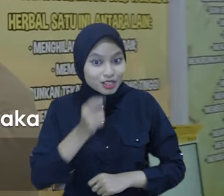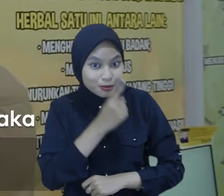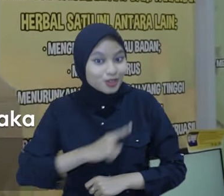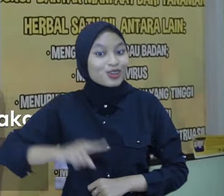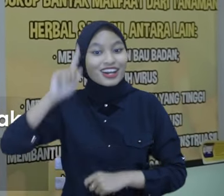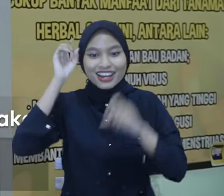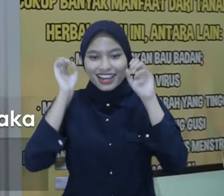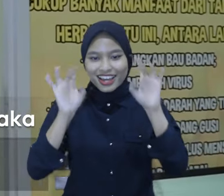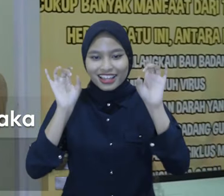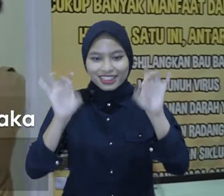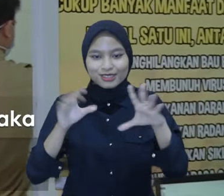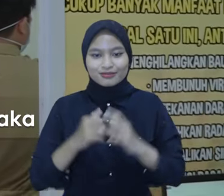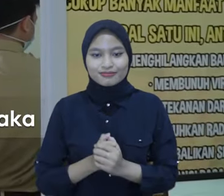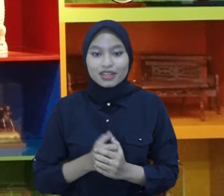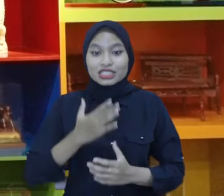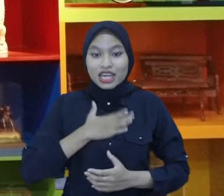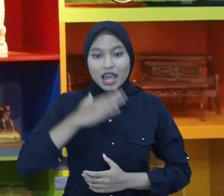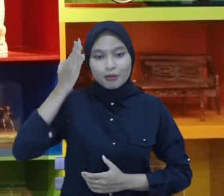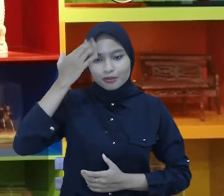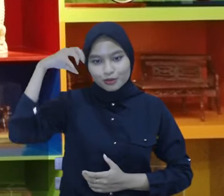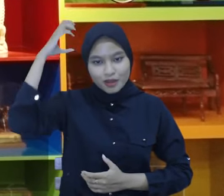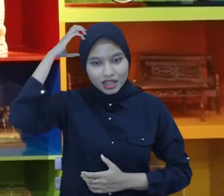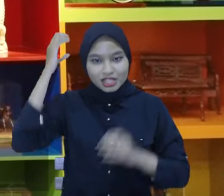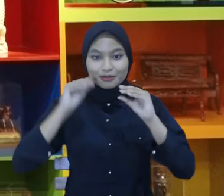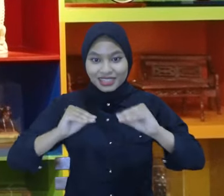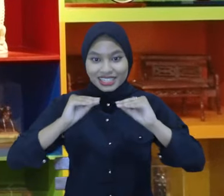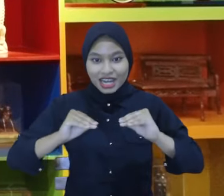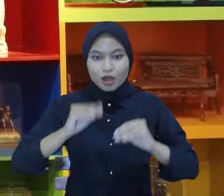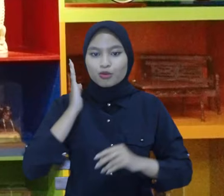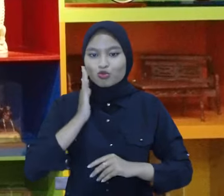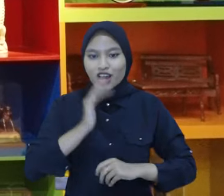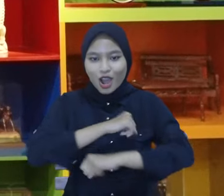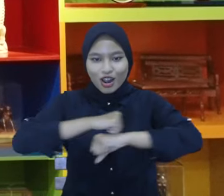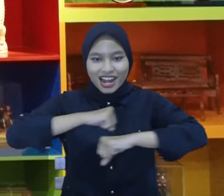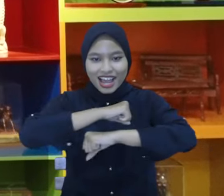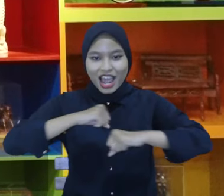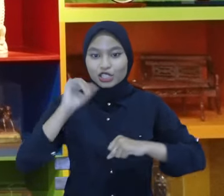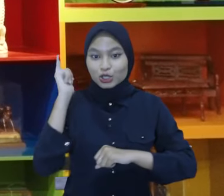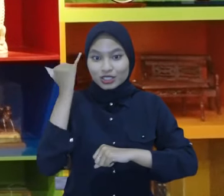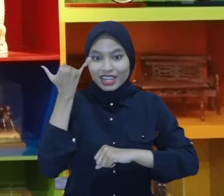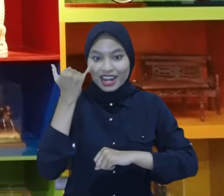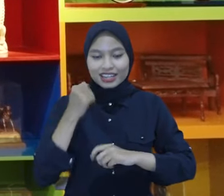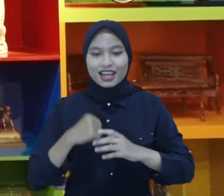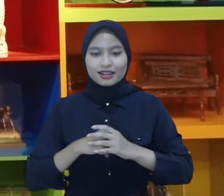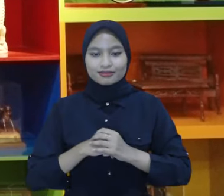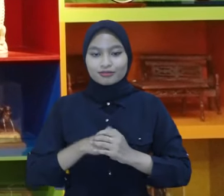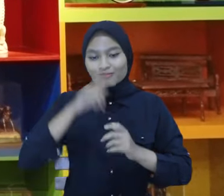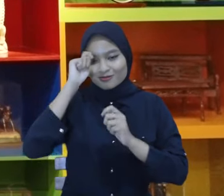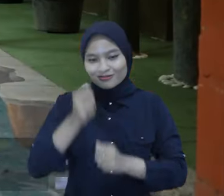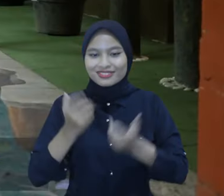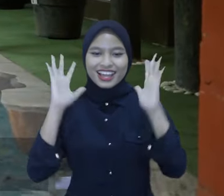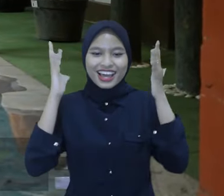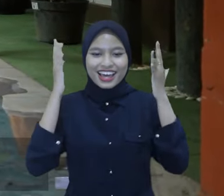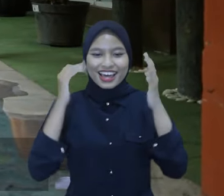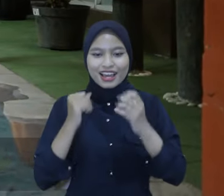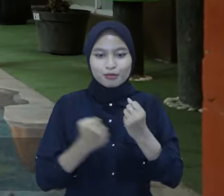wabarakatuh. Saya Didi Wardoyo, Kepala Dinas Pendidikan Pemuda dan Olahraga Daerah Istimewa Yogyakarta,